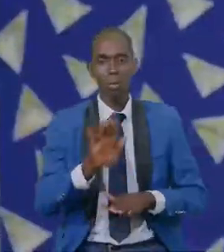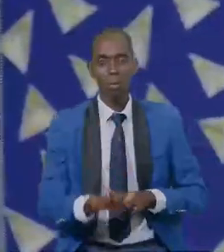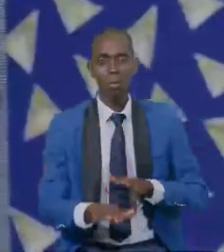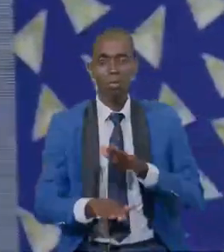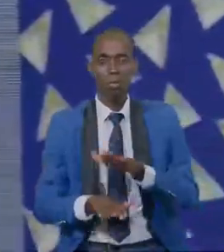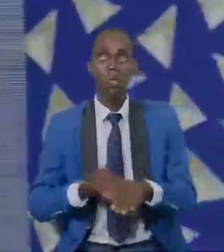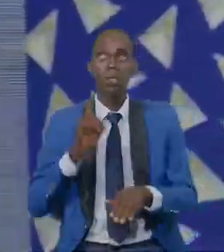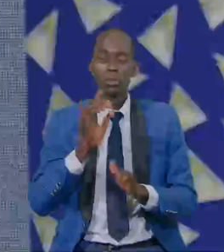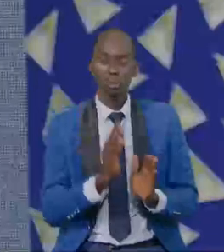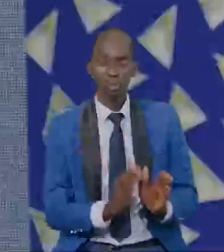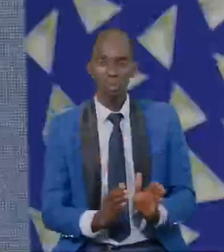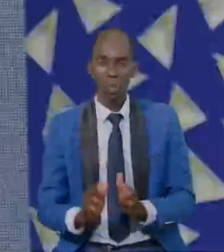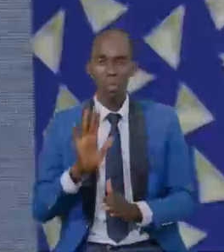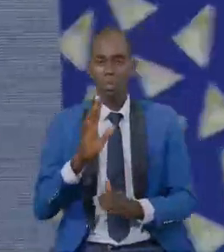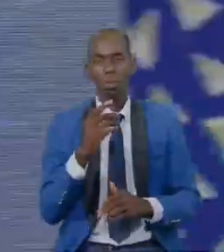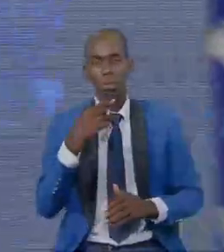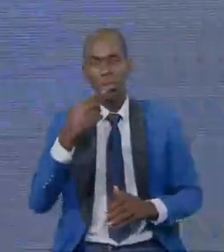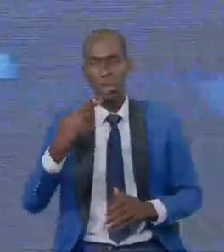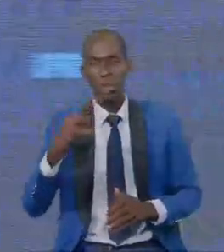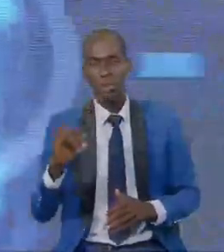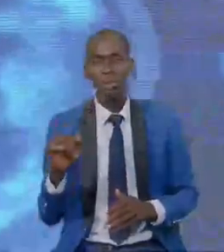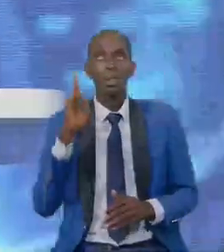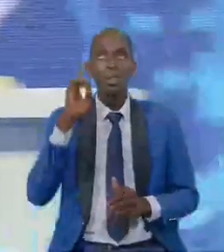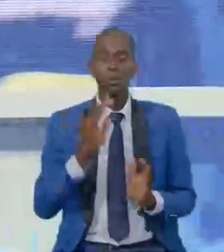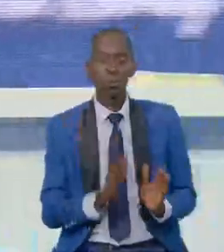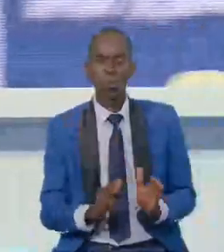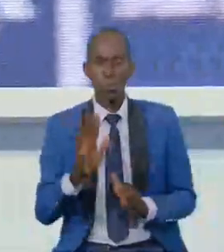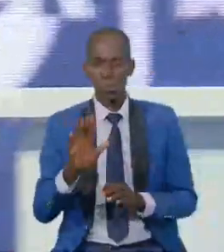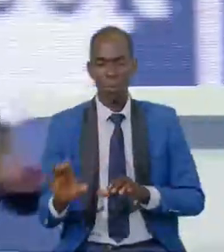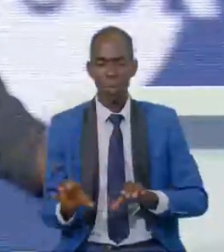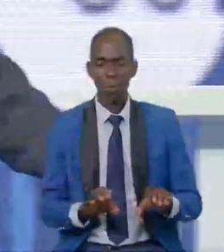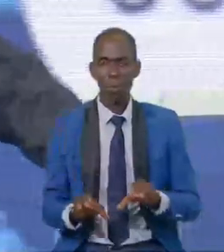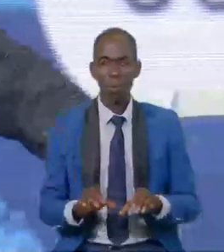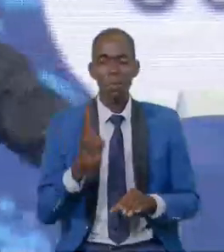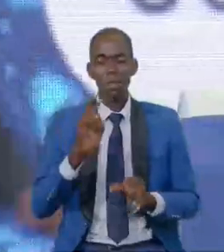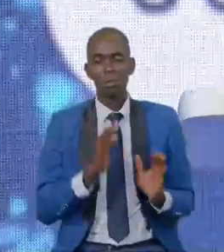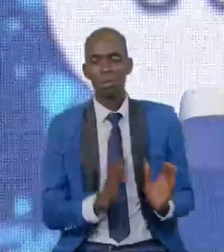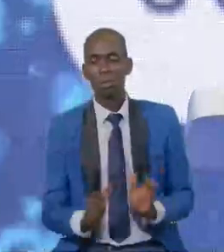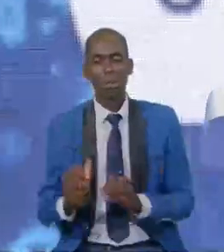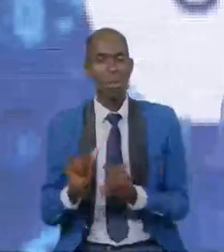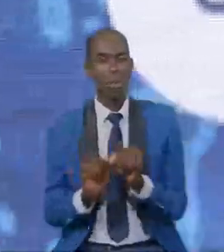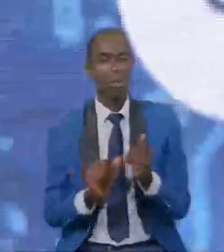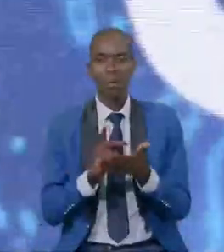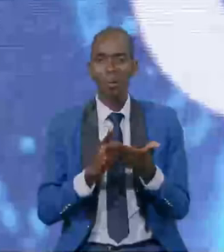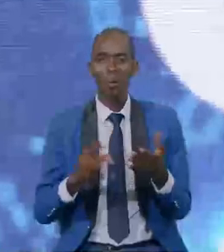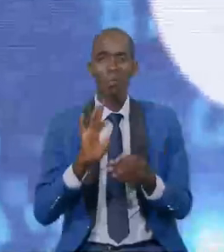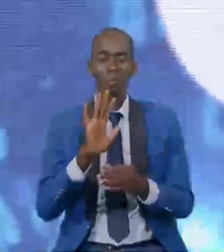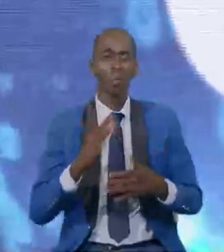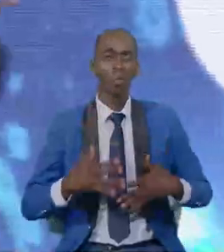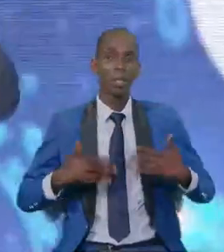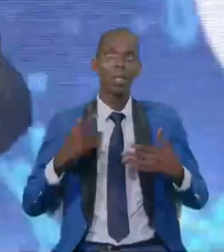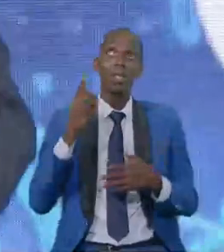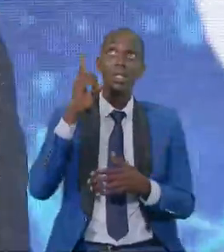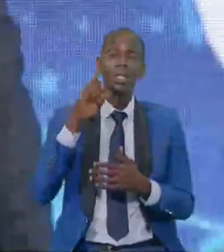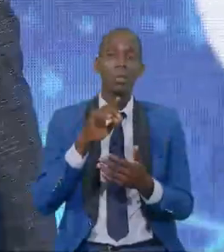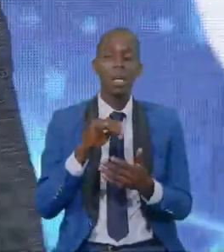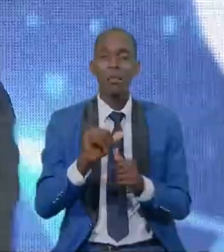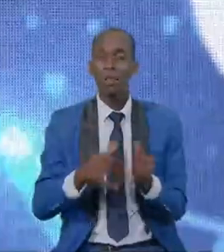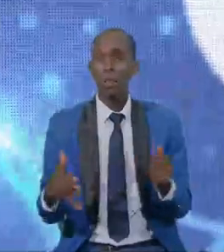your speech, he orders your action, he orders every part of your life. It becomes